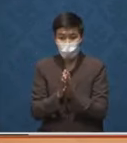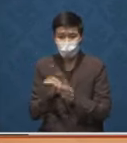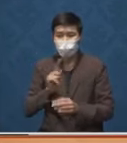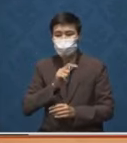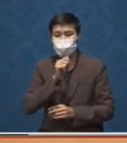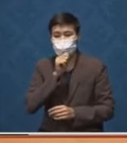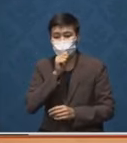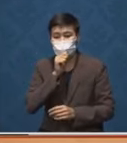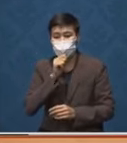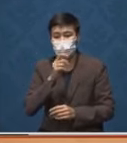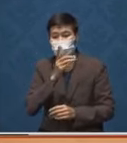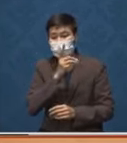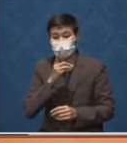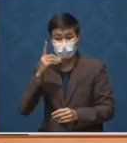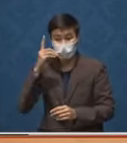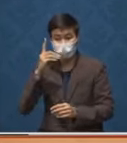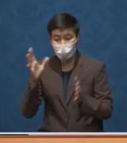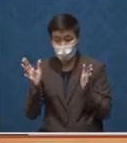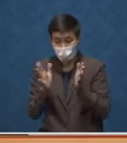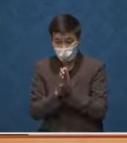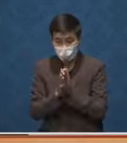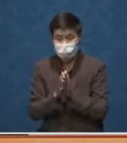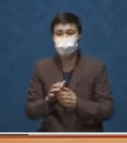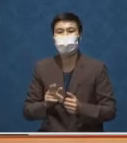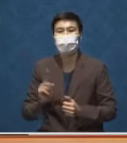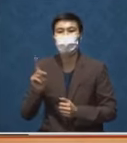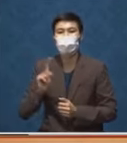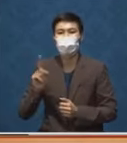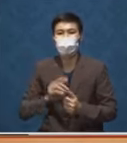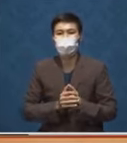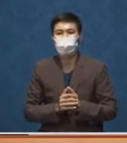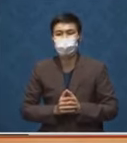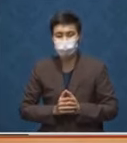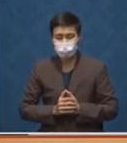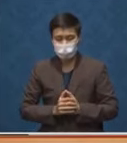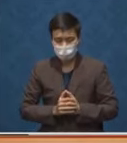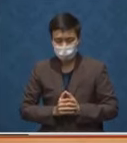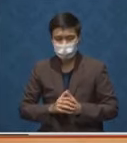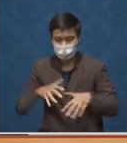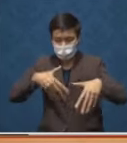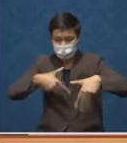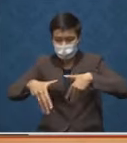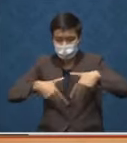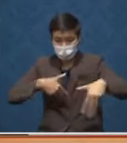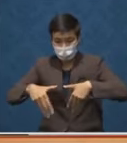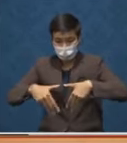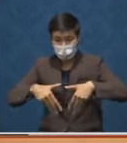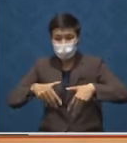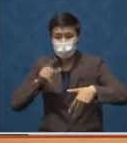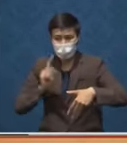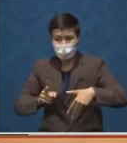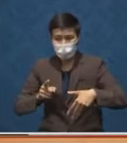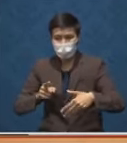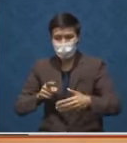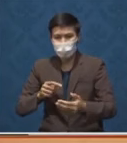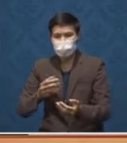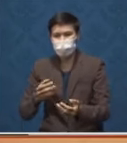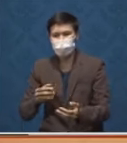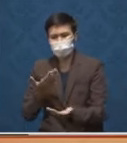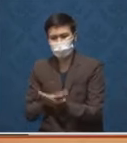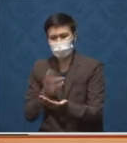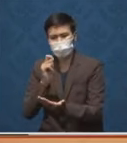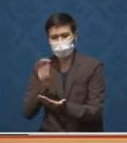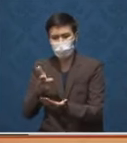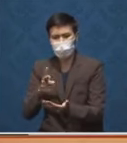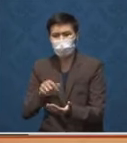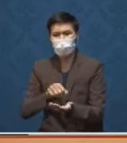ค่ะที่จะเกิดการผูกขาดในแบบขั้นสุดและประชาชนจะต้องแบกภาระค่าบริการกระทบกับค่าคร